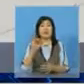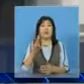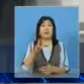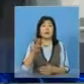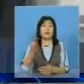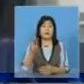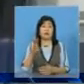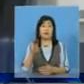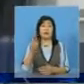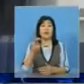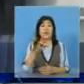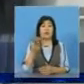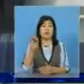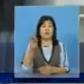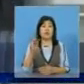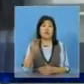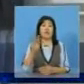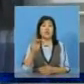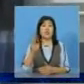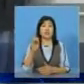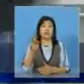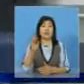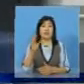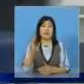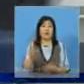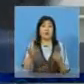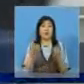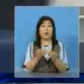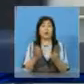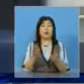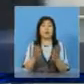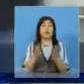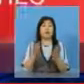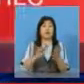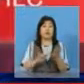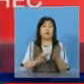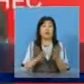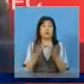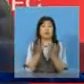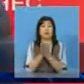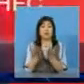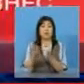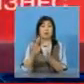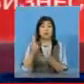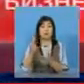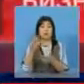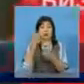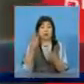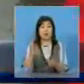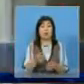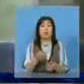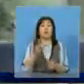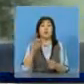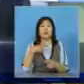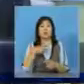Тобық Жармағанбетов және Сағи Жиенбаев. Форумда 10 жас қаламгердің кітабының тұсаукесері өтеді. Қазақ әдебиетіндегі мықтылар ұлттық